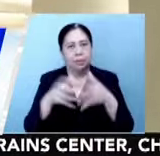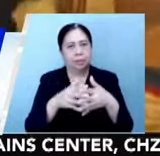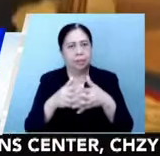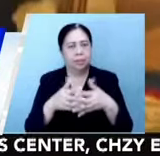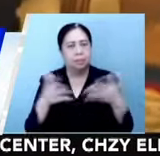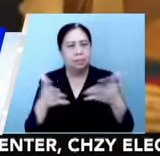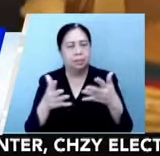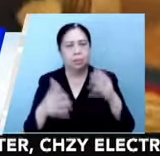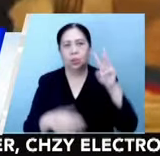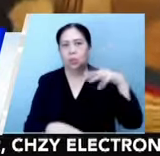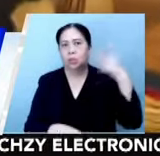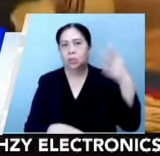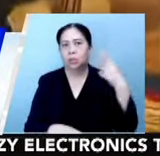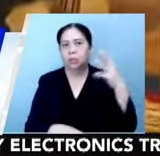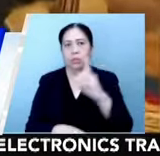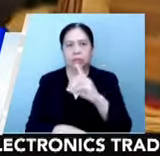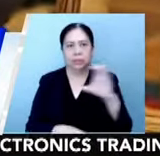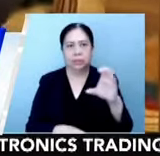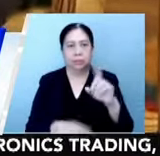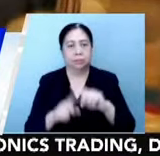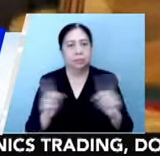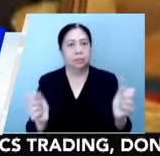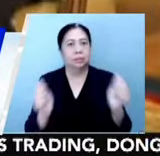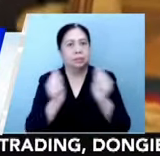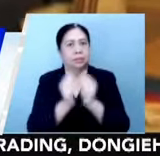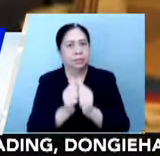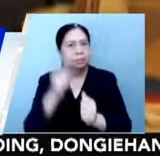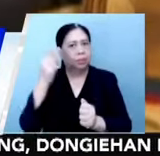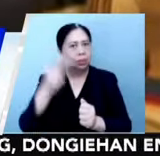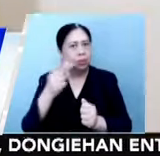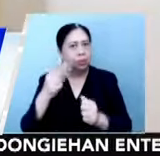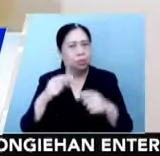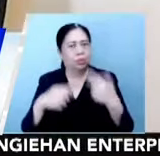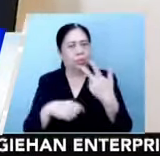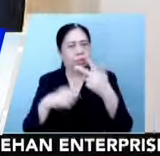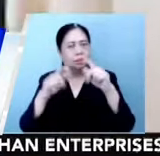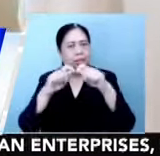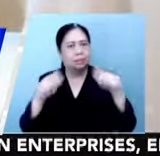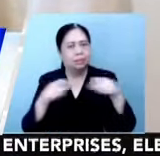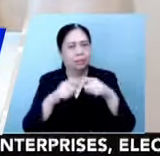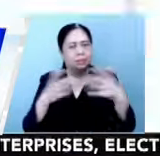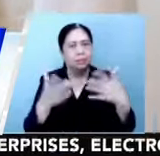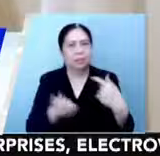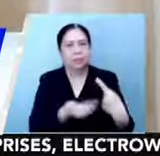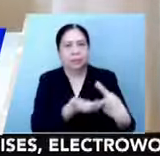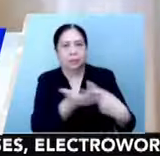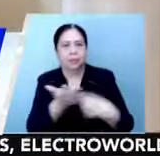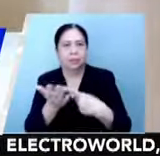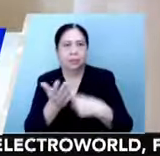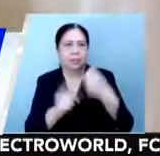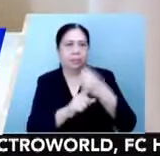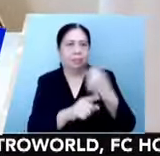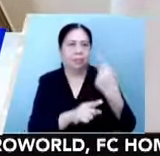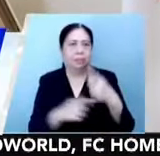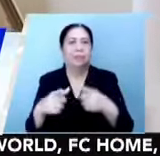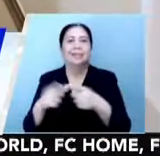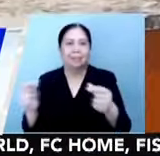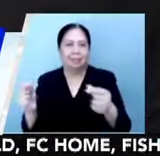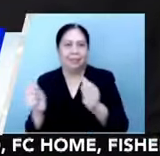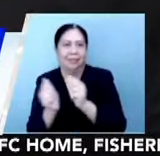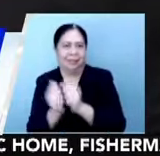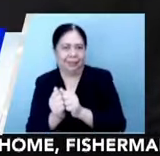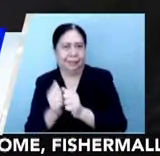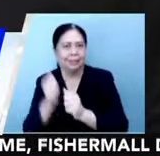Amerika. Pero makakasama na nila sa makasaysayang Trilateral Leaders Summit sa April 11 si Japanese Prime Minister Kishida